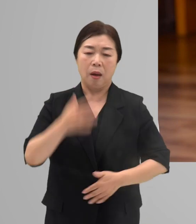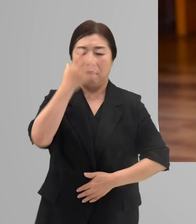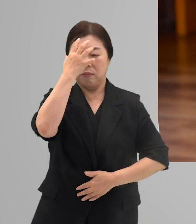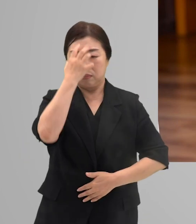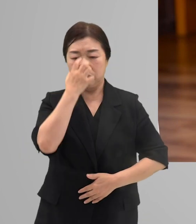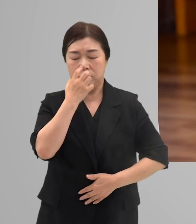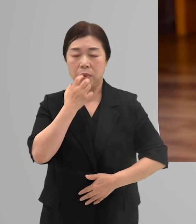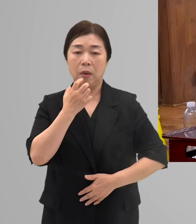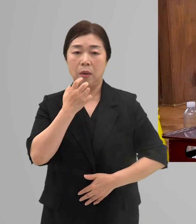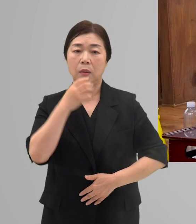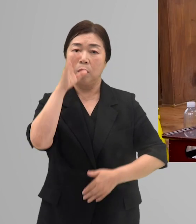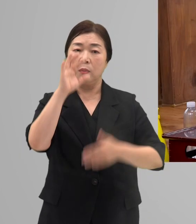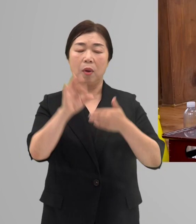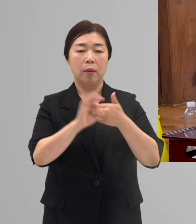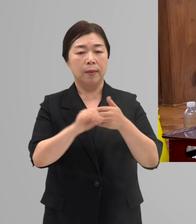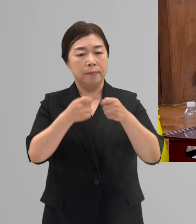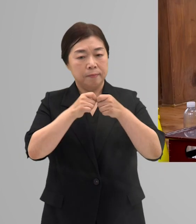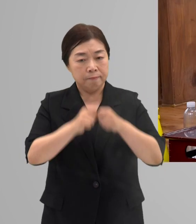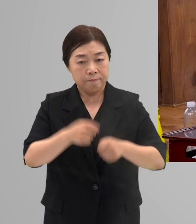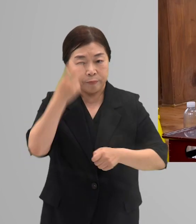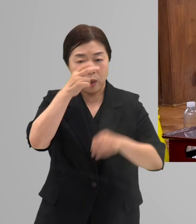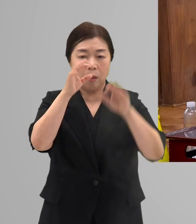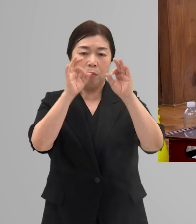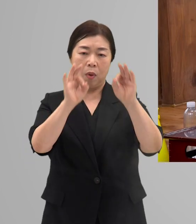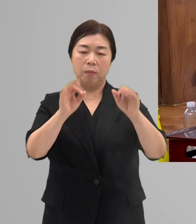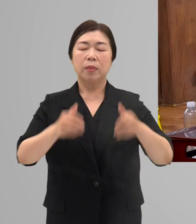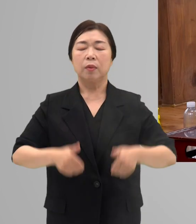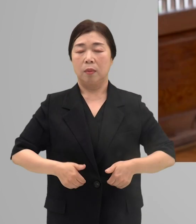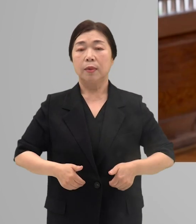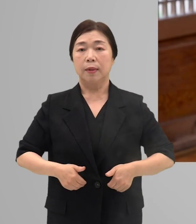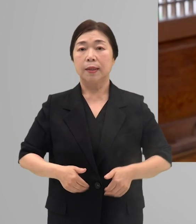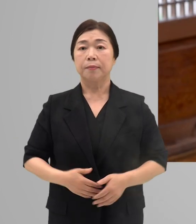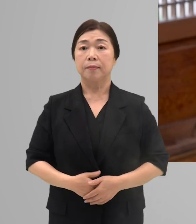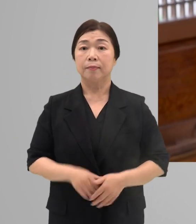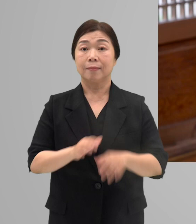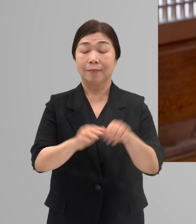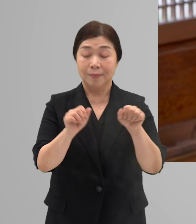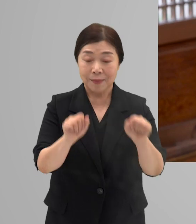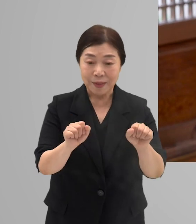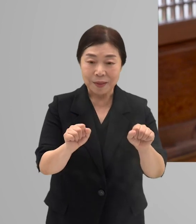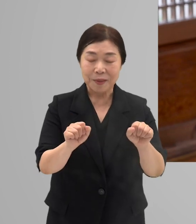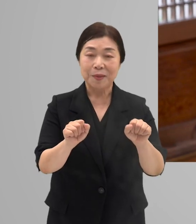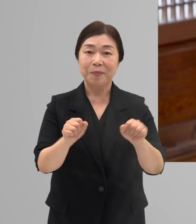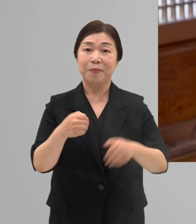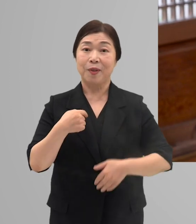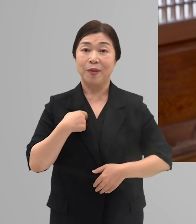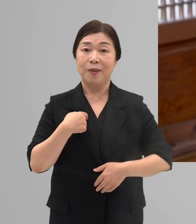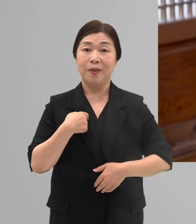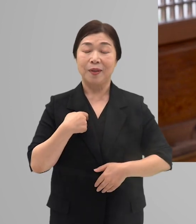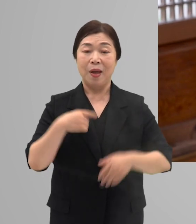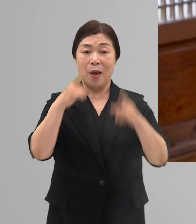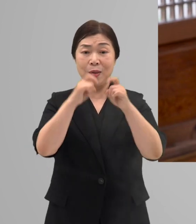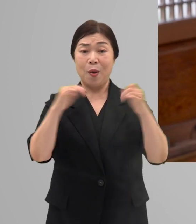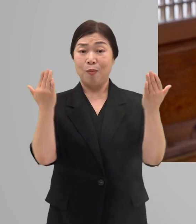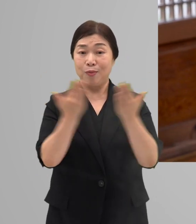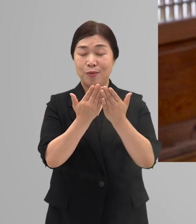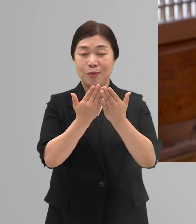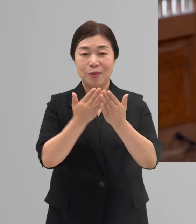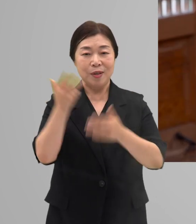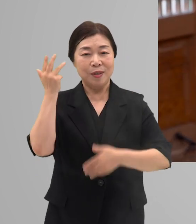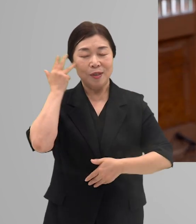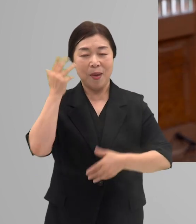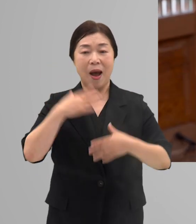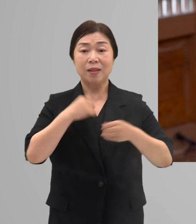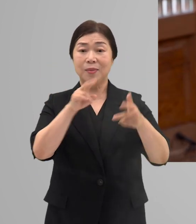우울해하시는 경우에는 좀 면밀하게 살펴보셔야 될 것 같습니다. 네, 안녕하십니까. 저는 성북구